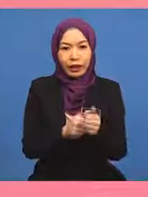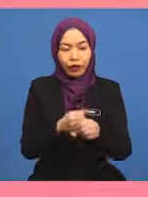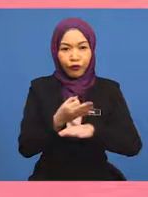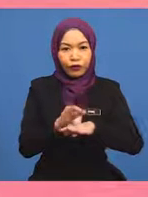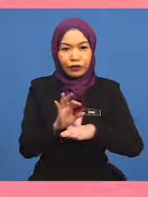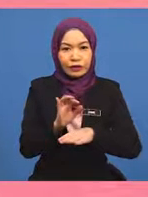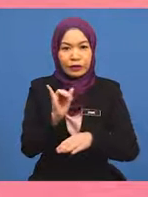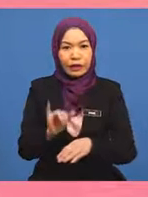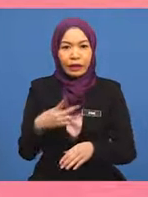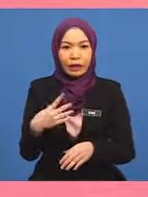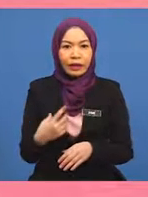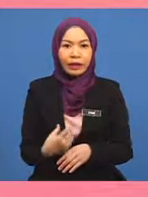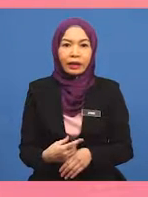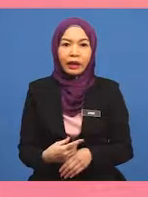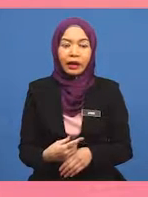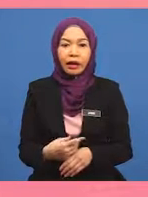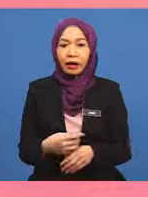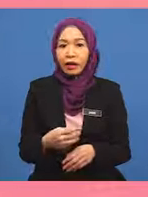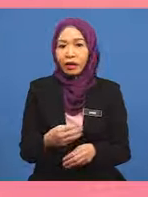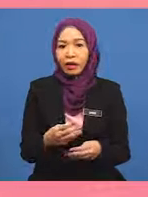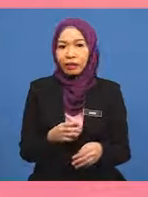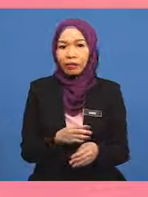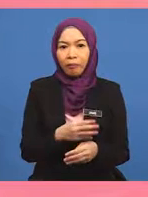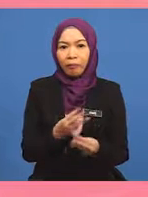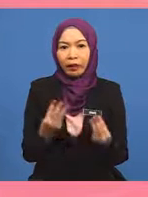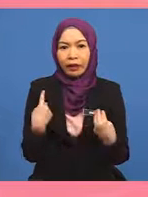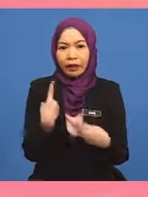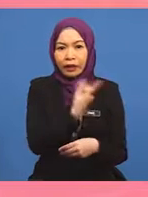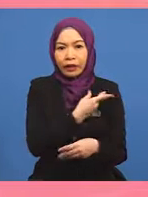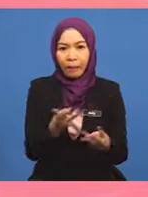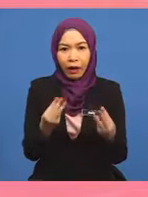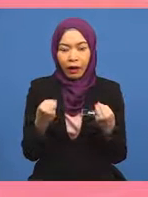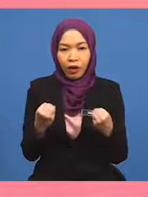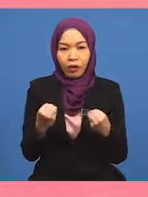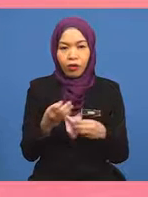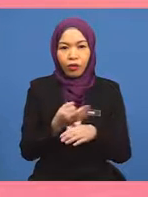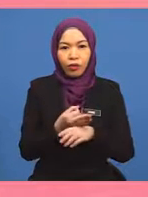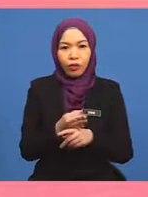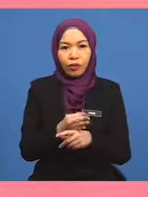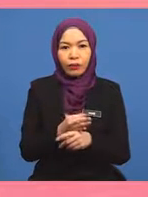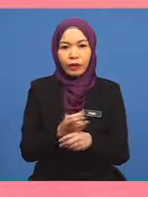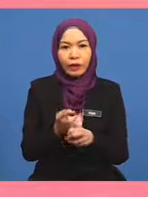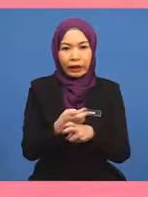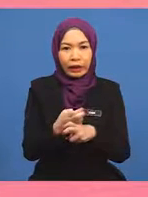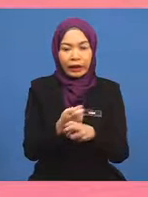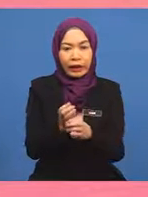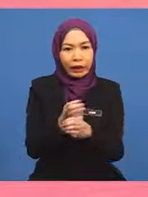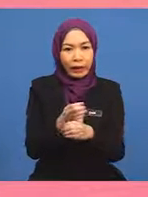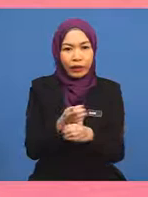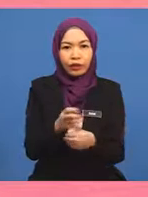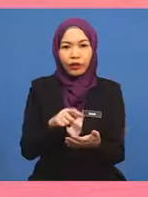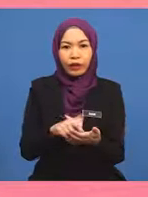dikehendaki oleh pelanggan. Reka bentuk produk mesti memenuhi fungsi